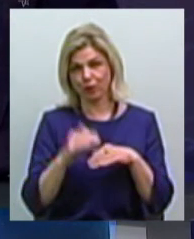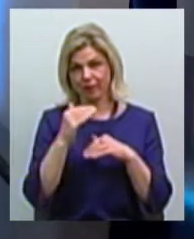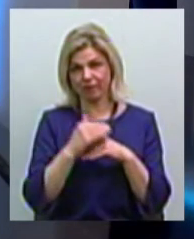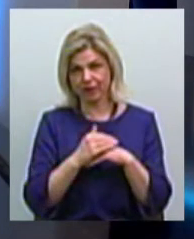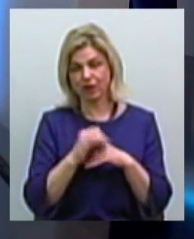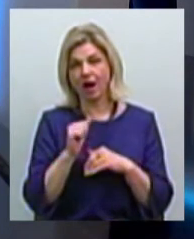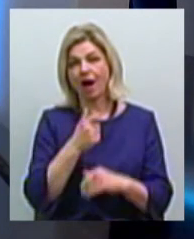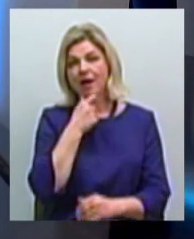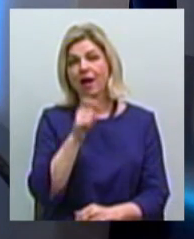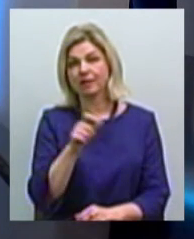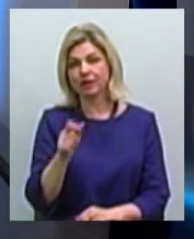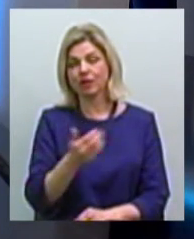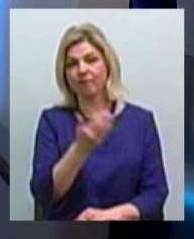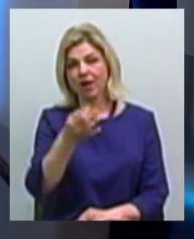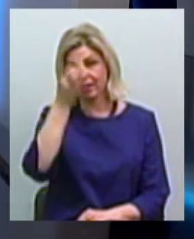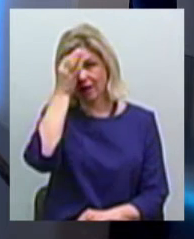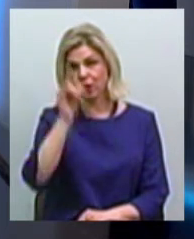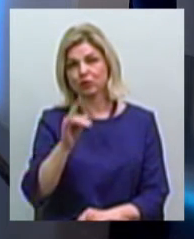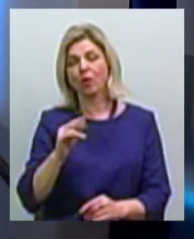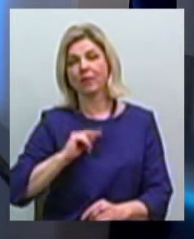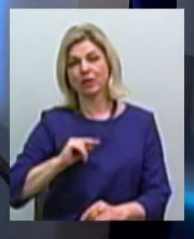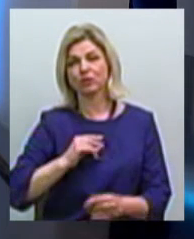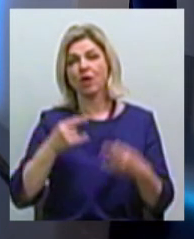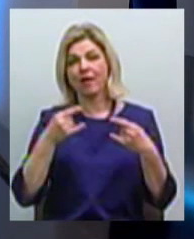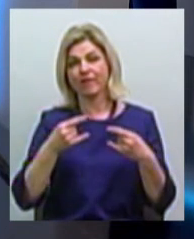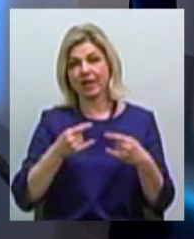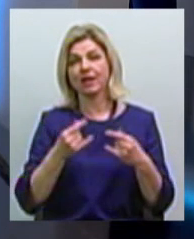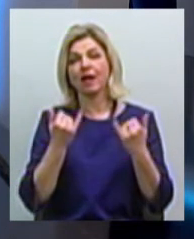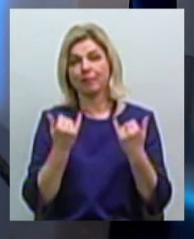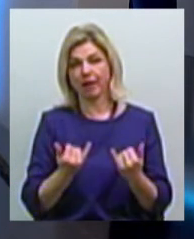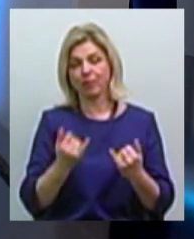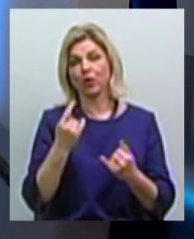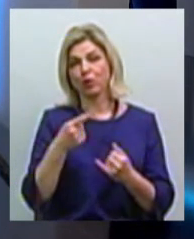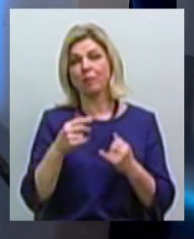я нагадую, що ми працюємо в прямому ефірі. Телефон студії